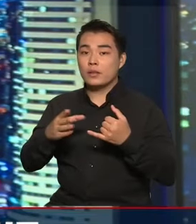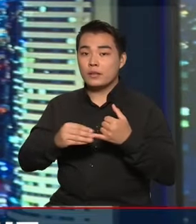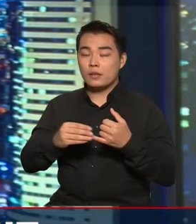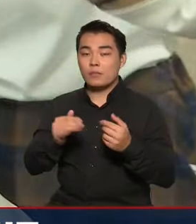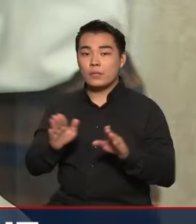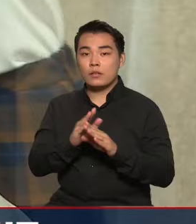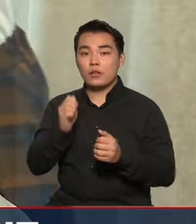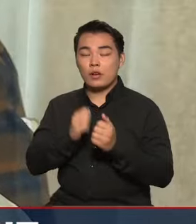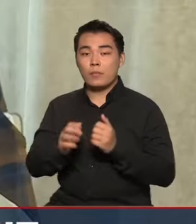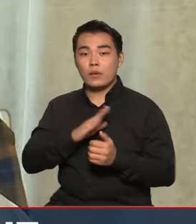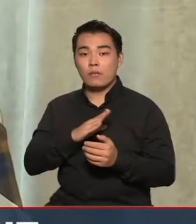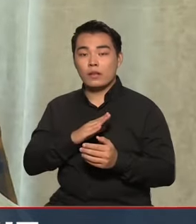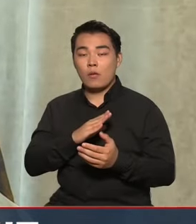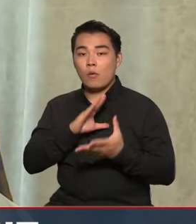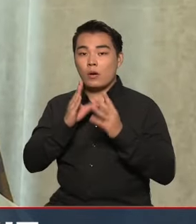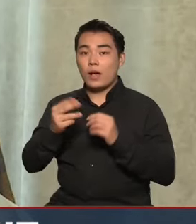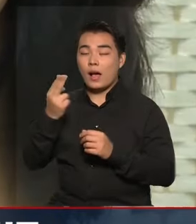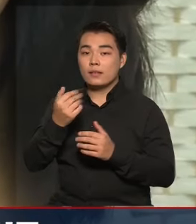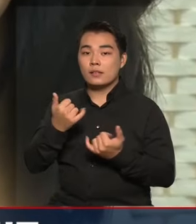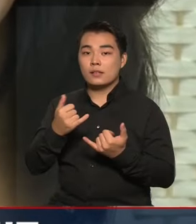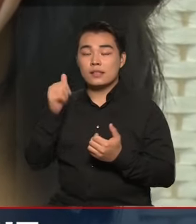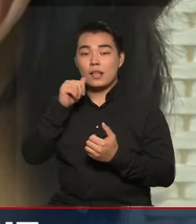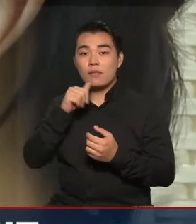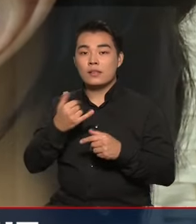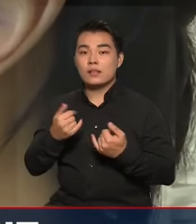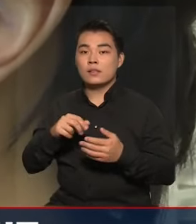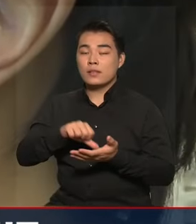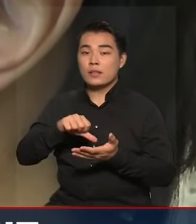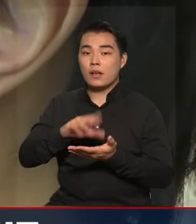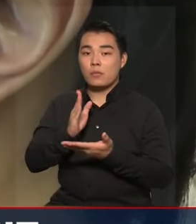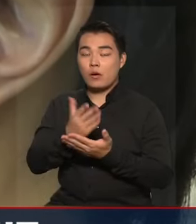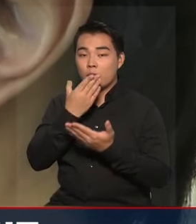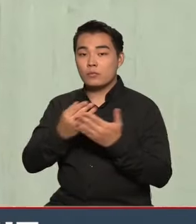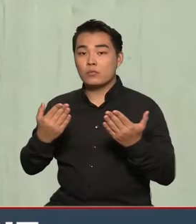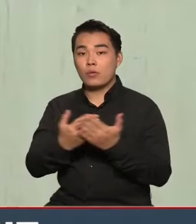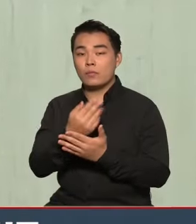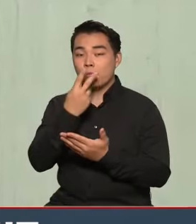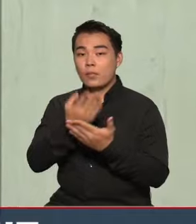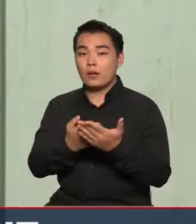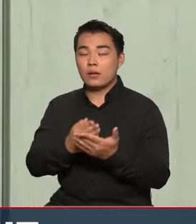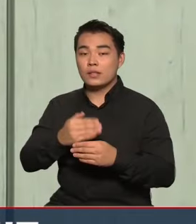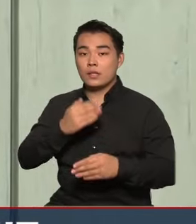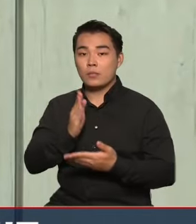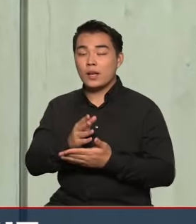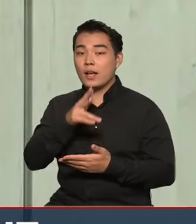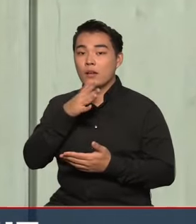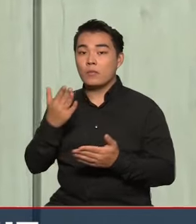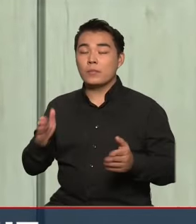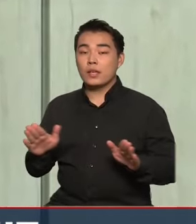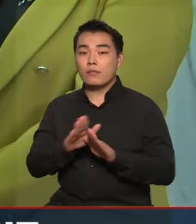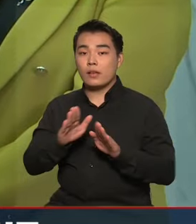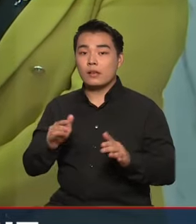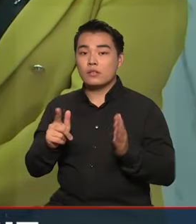орындауым сұрайды. Ван Соп ертең Астанада жеке ән кешін өткізеді. Жаңа туындысын да сонда ұсынбақ. Айтпақшы, бұл корей әншісінің